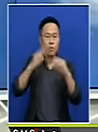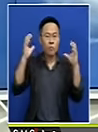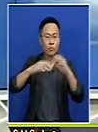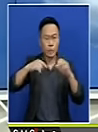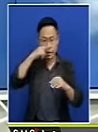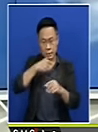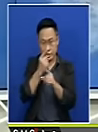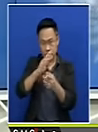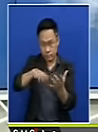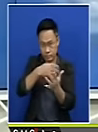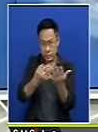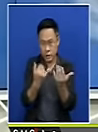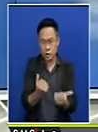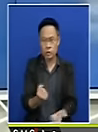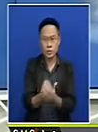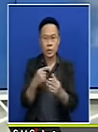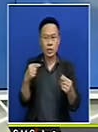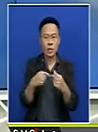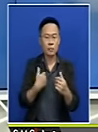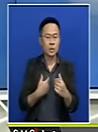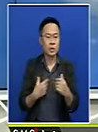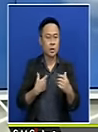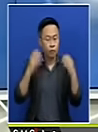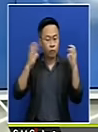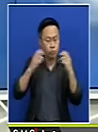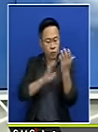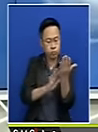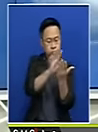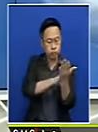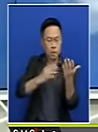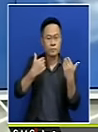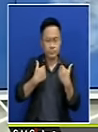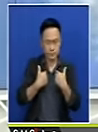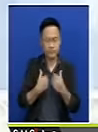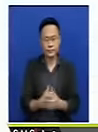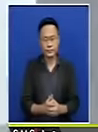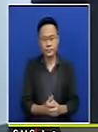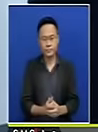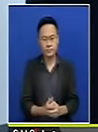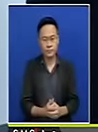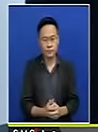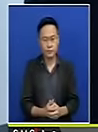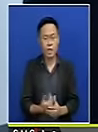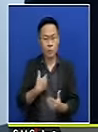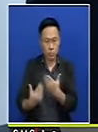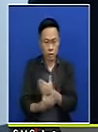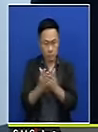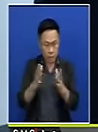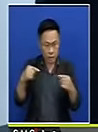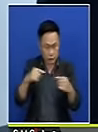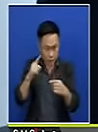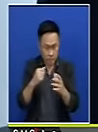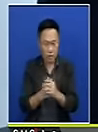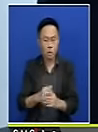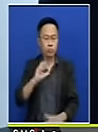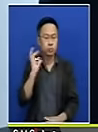ครับหากเป็นไปตามที่คาดการไว้ก็จะทำให้มีพื้นที่ที่ฝนตกเป็นบริเวณกว้างในประเทศไทยครับ มีแนวโน้มสูงมากที่จะ